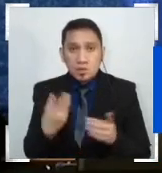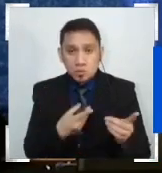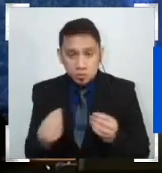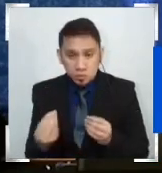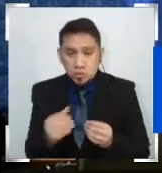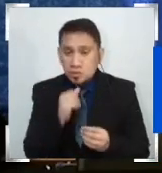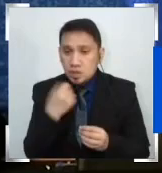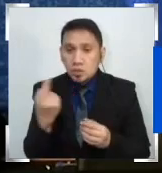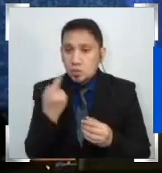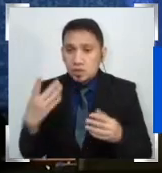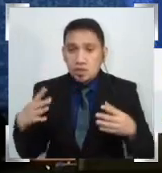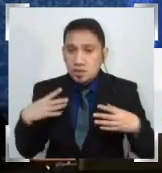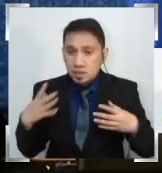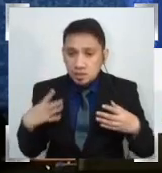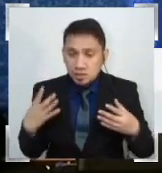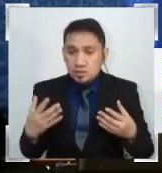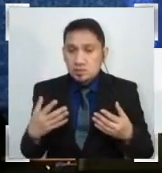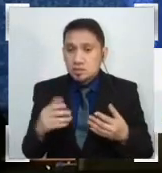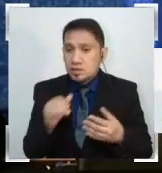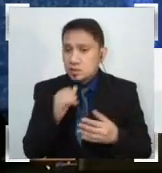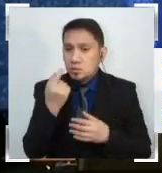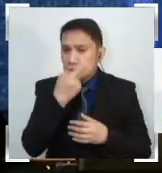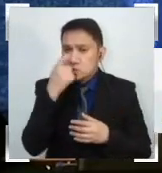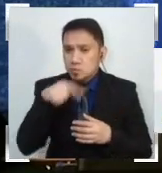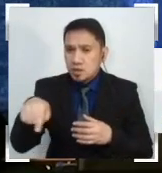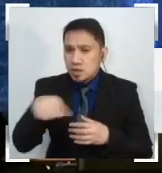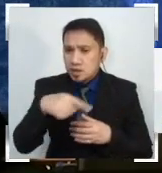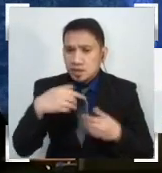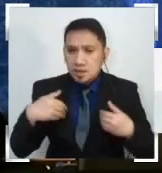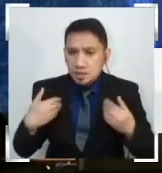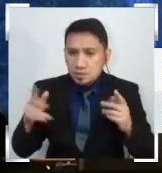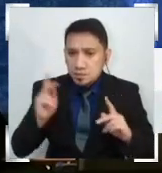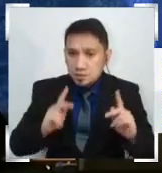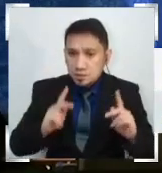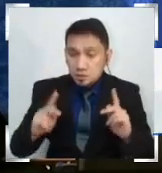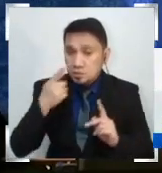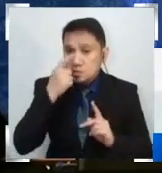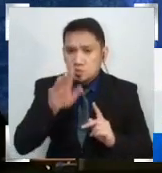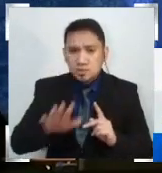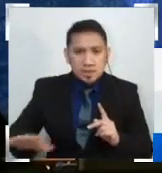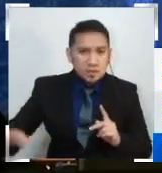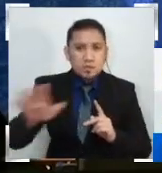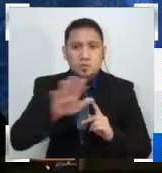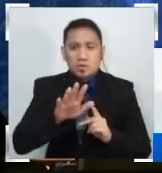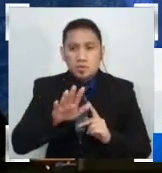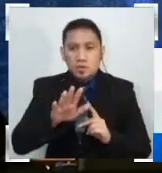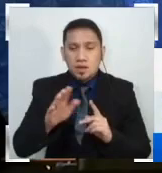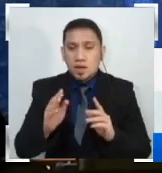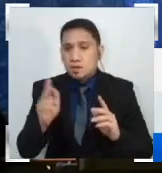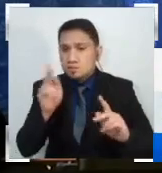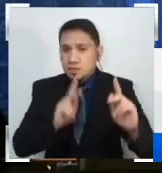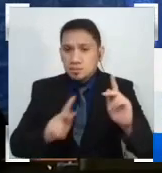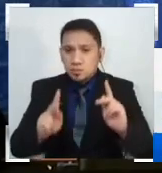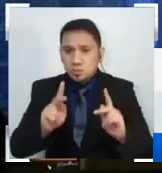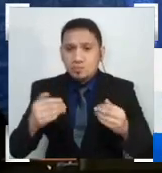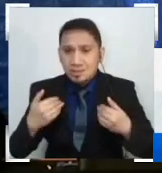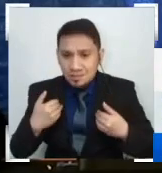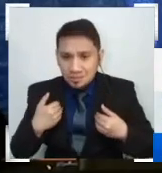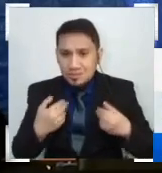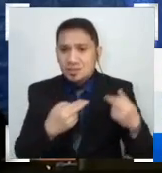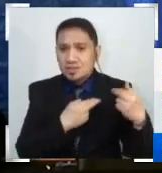dahil tayo kabataan, kundi tayo ay mamamayan. May obligasyon tayo sa sarili